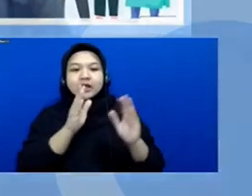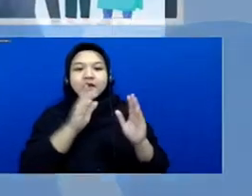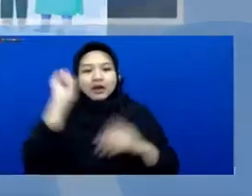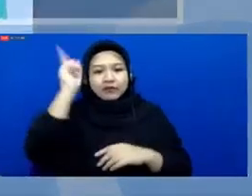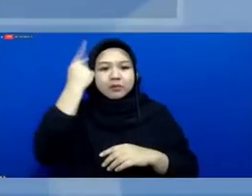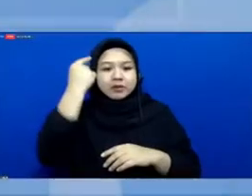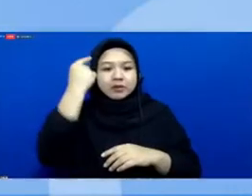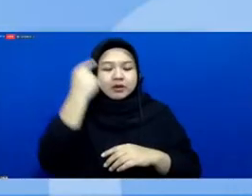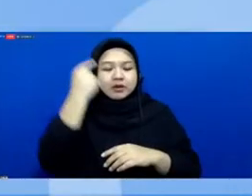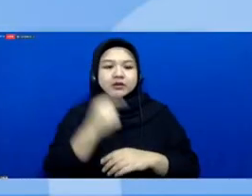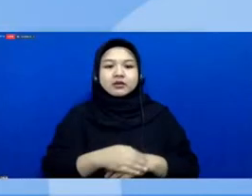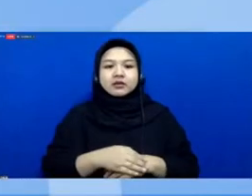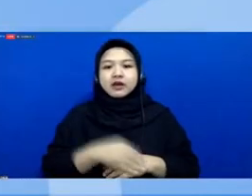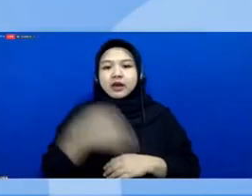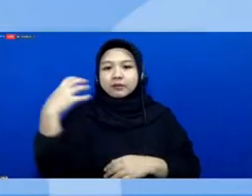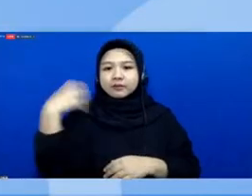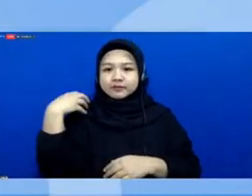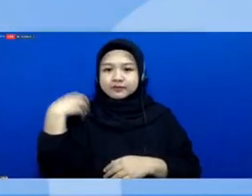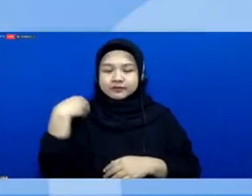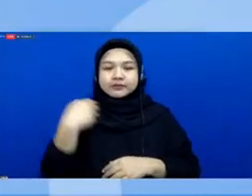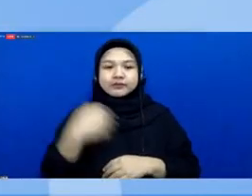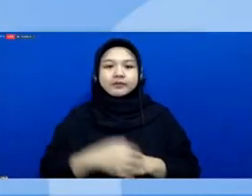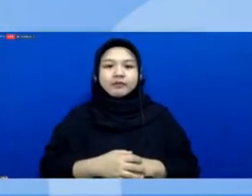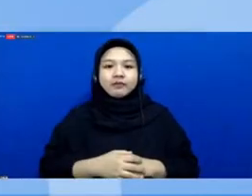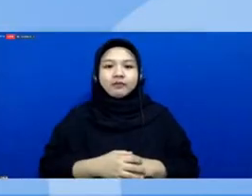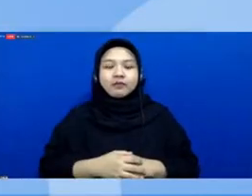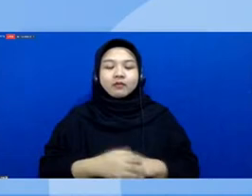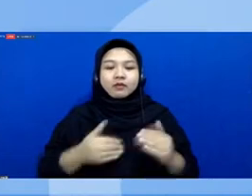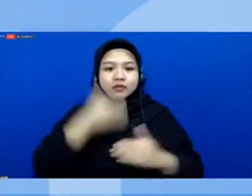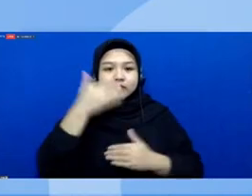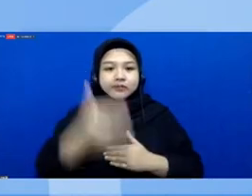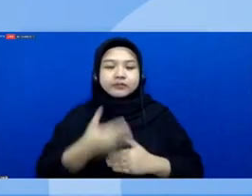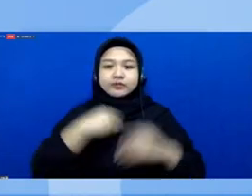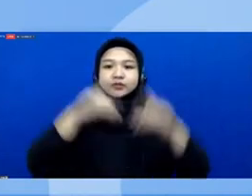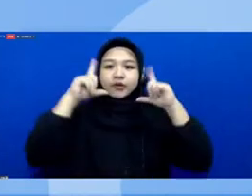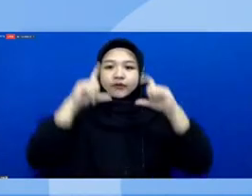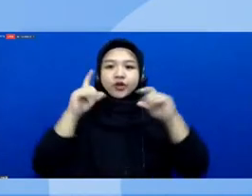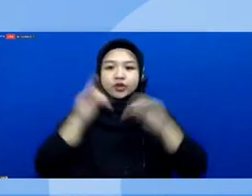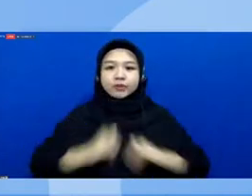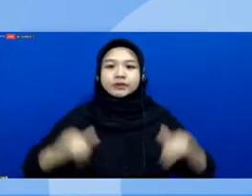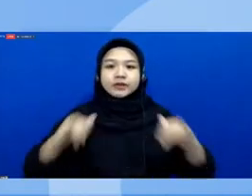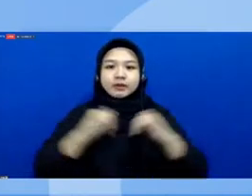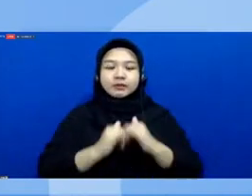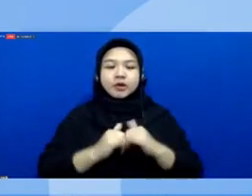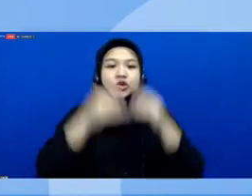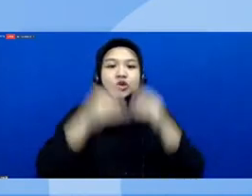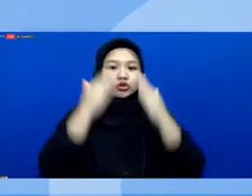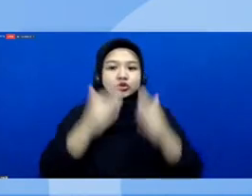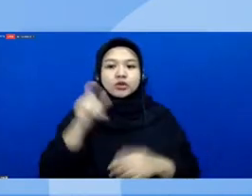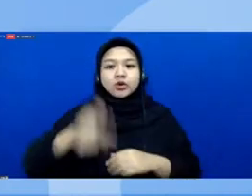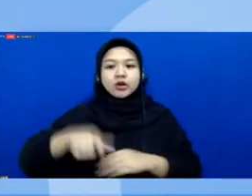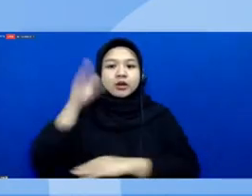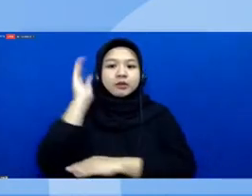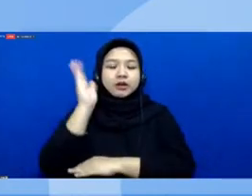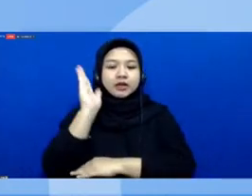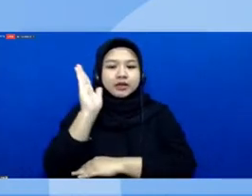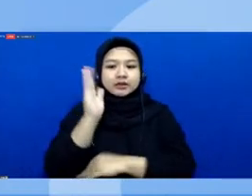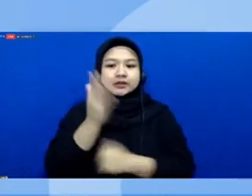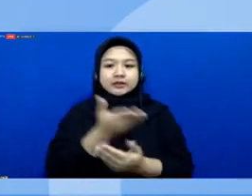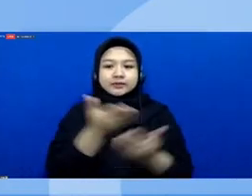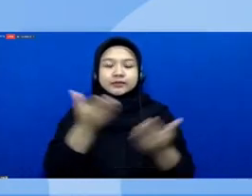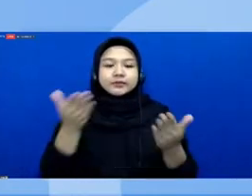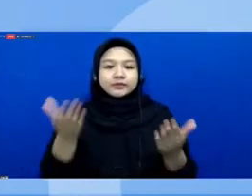masuk pada sesi selanjutnya, kita akan bersua foto bersama terkhusus untuk para panelis. Terkhusus untuk para